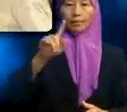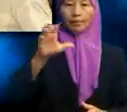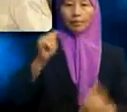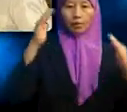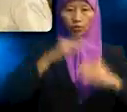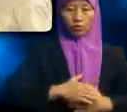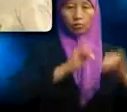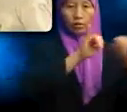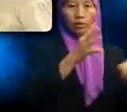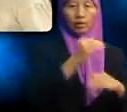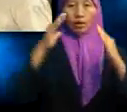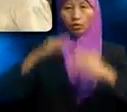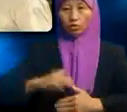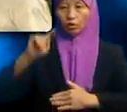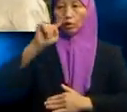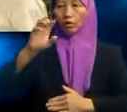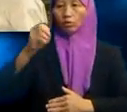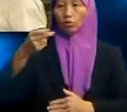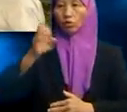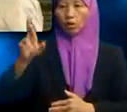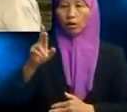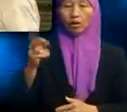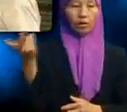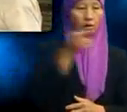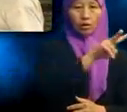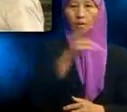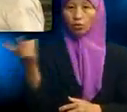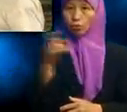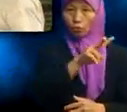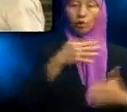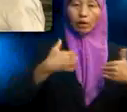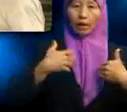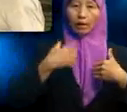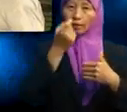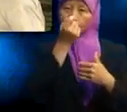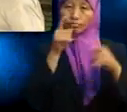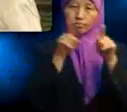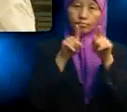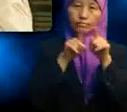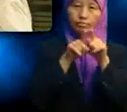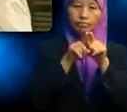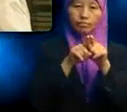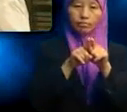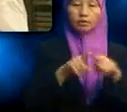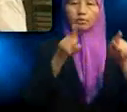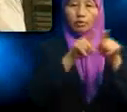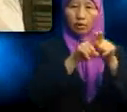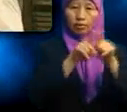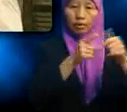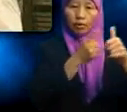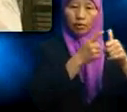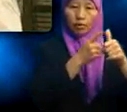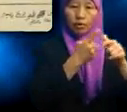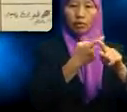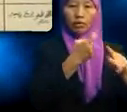dan solat Zuhur. Kedua-dua solat itu mempunyai dua persamaan. Persamaan yang pertama